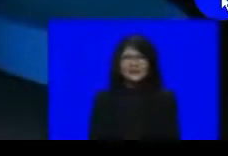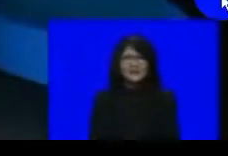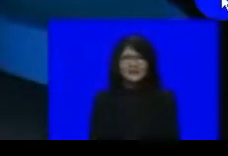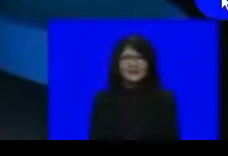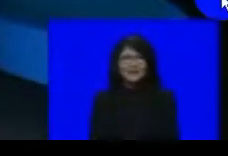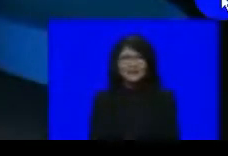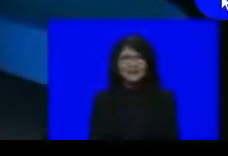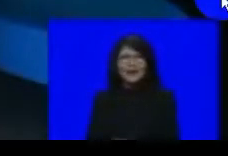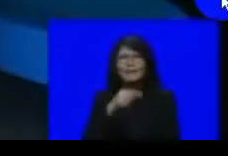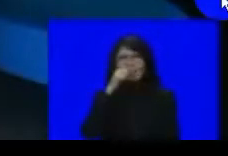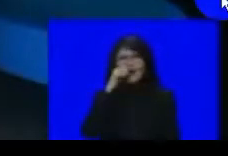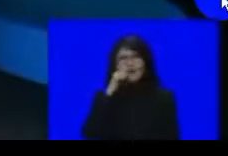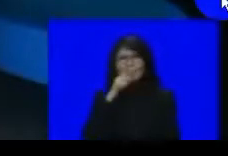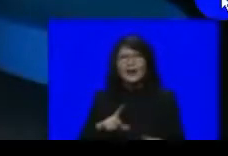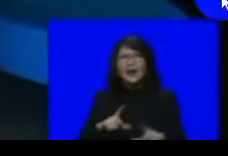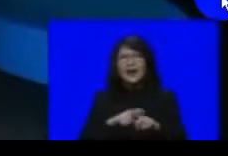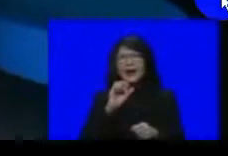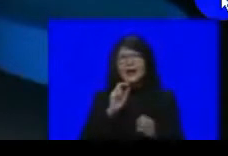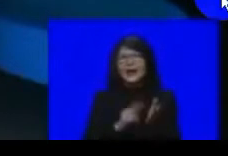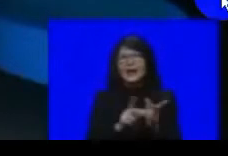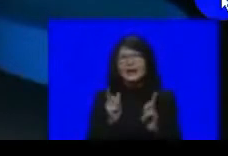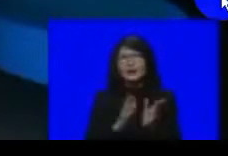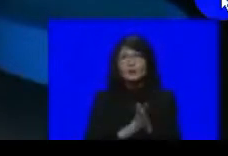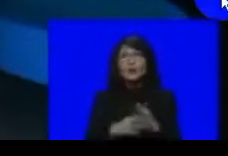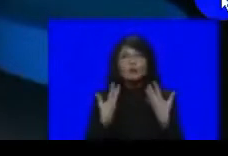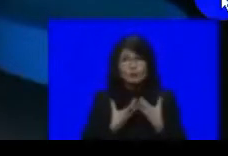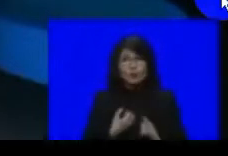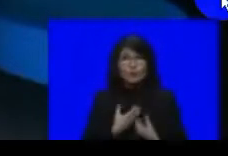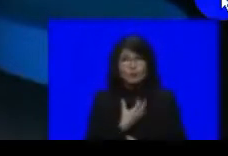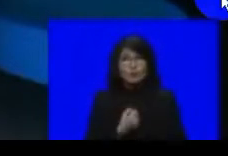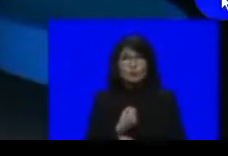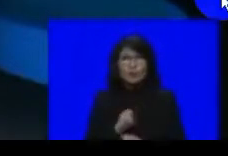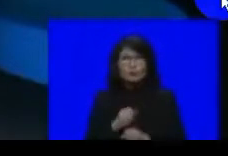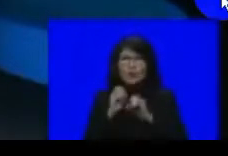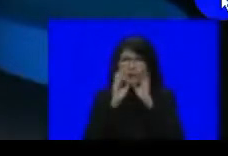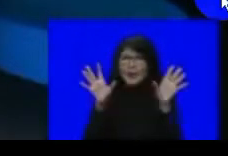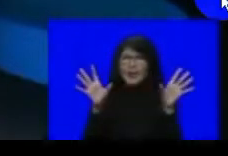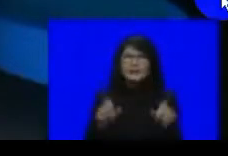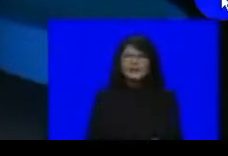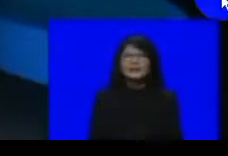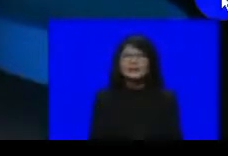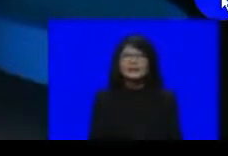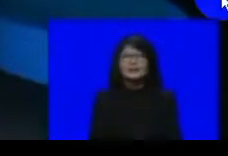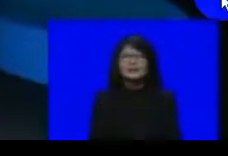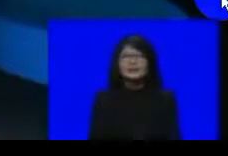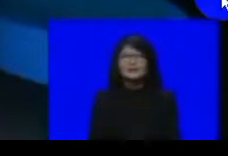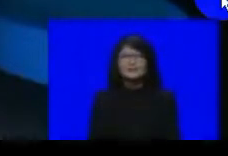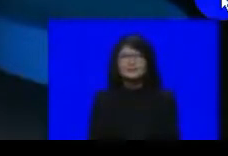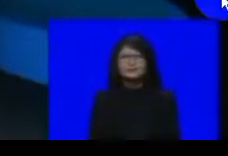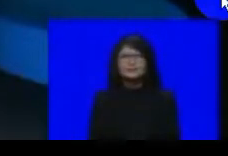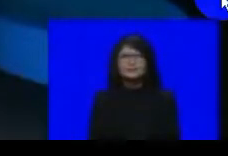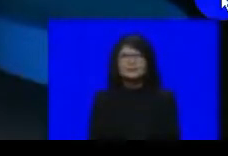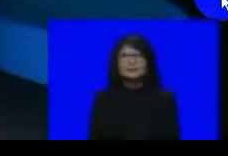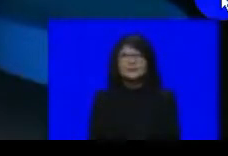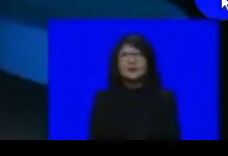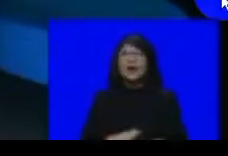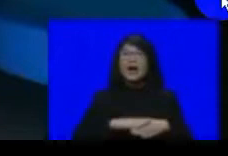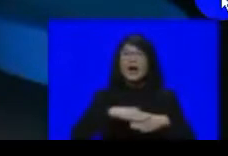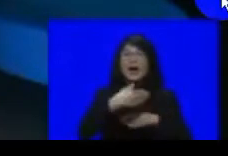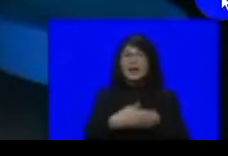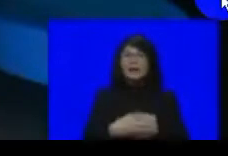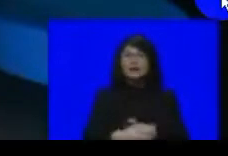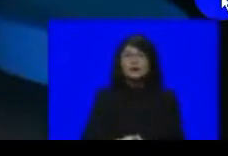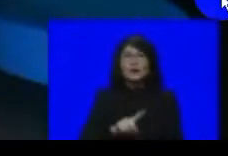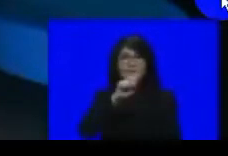Sesjen, Bapak Ainun Naim untuk jawabannya. Semoga Mbak Rini sudah cukup jelas ya. Tadi sudah menjawab pertanyaan yang disampaikan dan kita akan lanjut